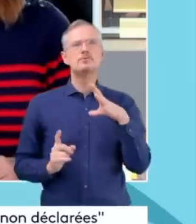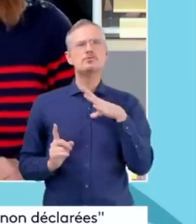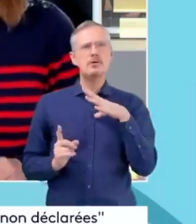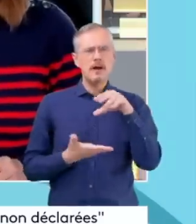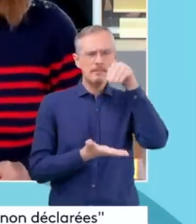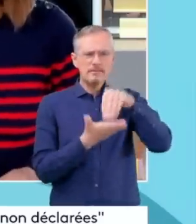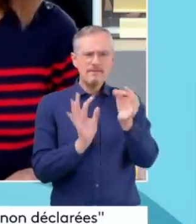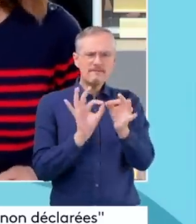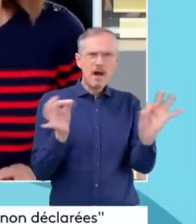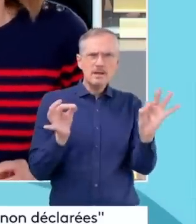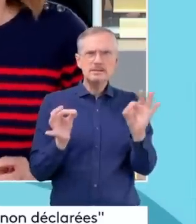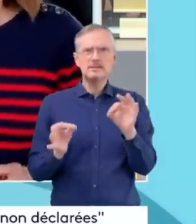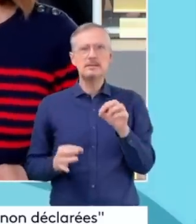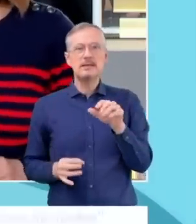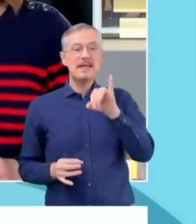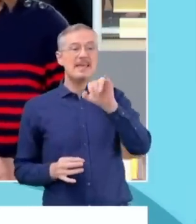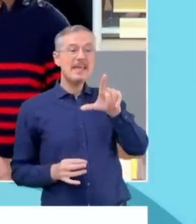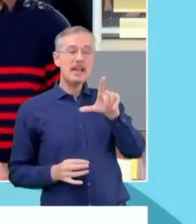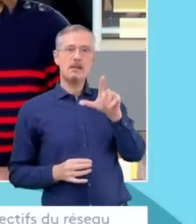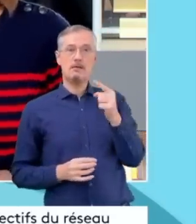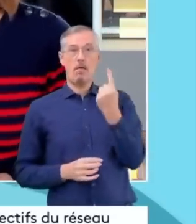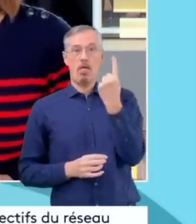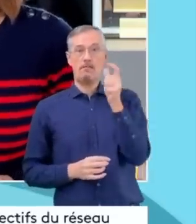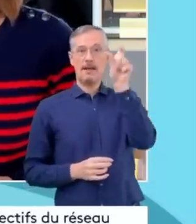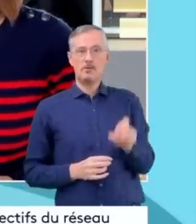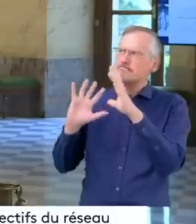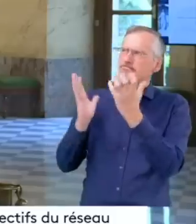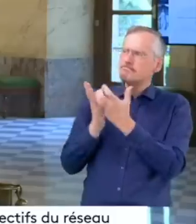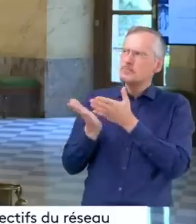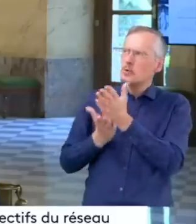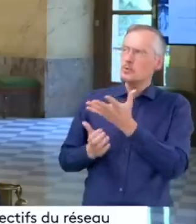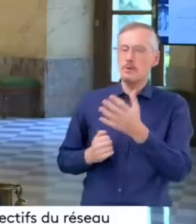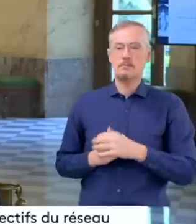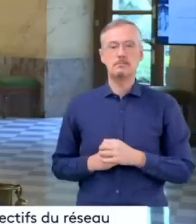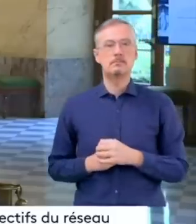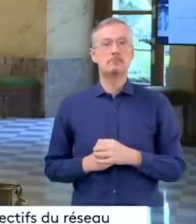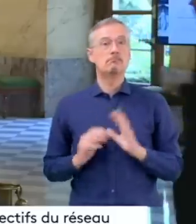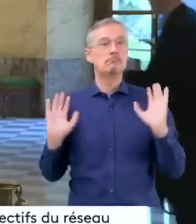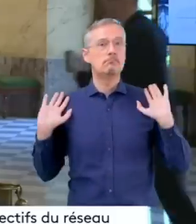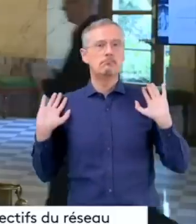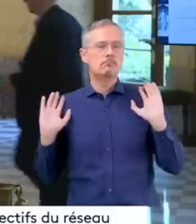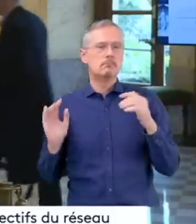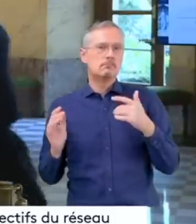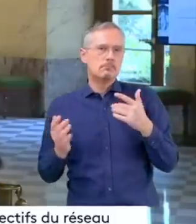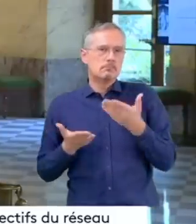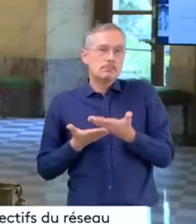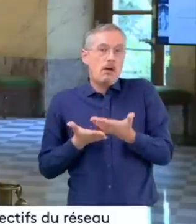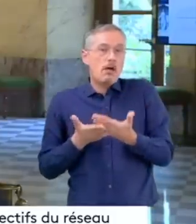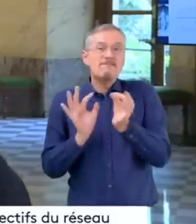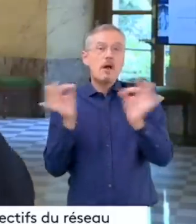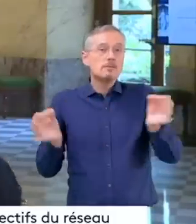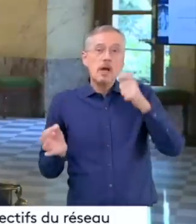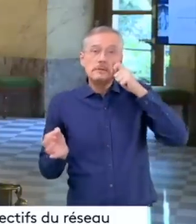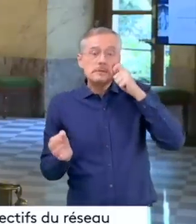ce compte-rendu. Qu'il retourne en Afrique au singulier, vous en déduisez quoi ? J'en déduis rien particulièrement, ce sont des propos racistes de toute façon, quoi qu'il